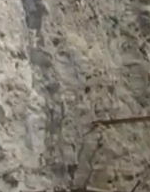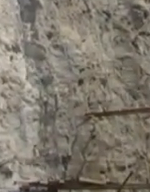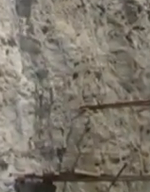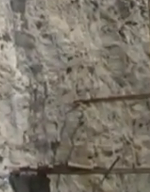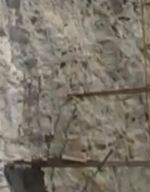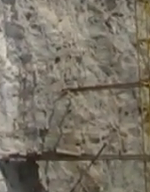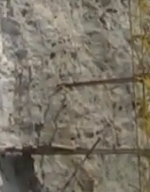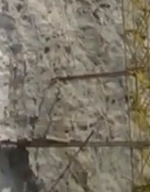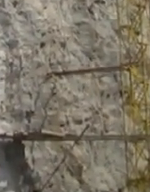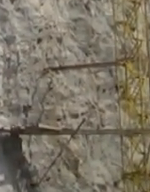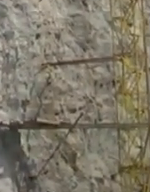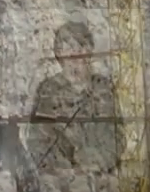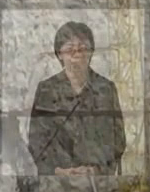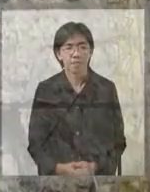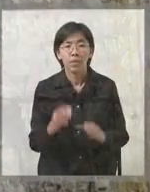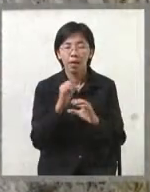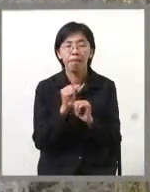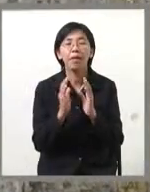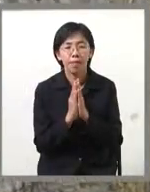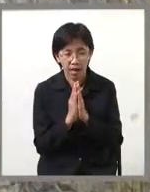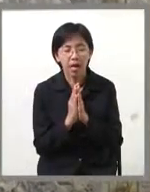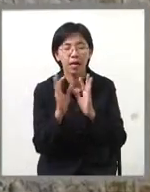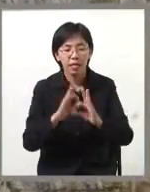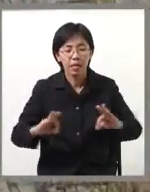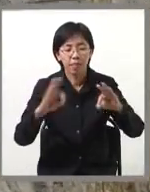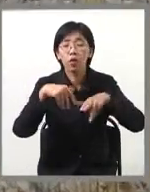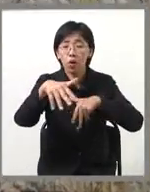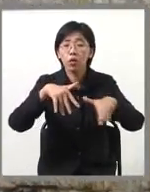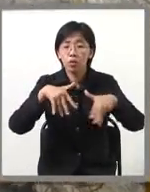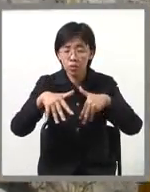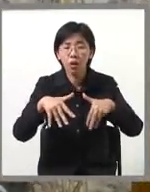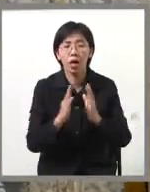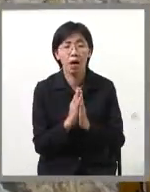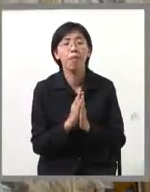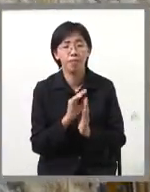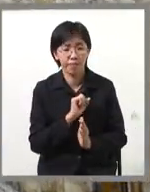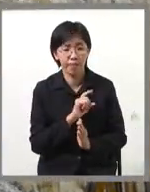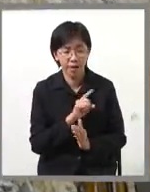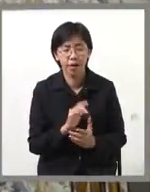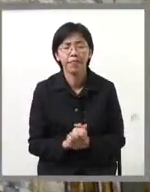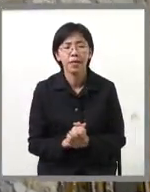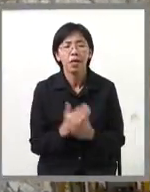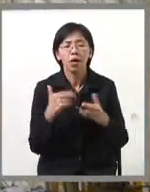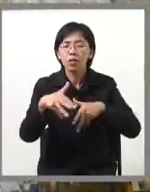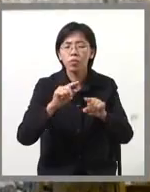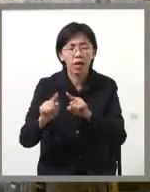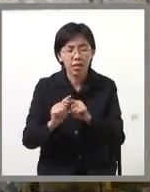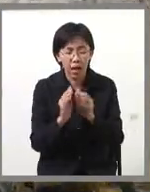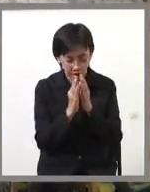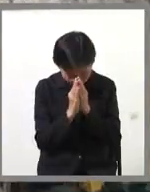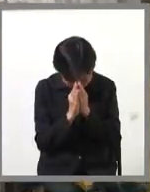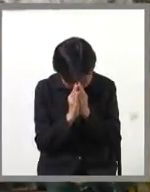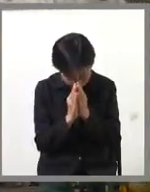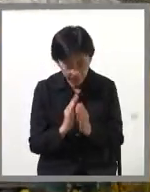พระพุทธรูปนั้นเป็นสัญลักษณ์ของพุทธศาสนา เป็นที่เคารพของพุทธบริษัทค่ะ